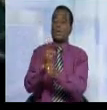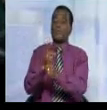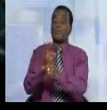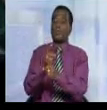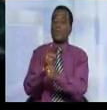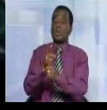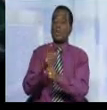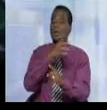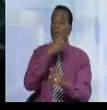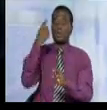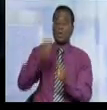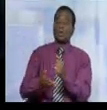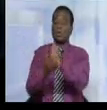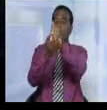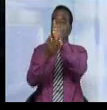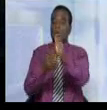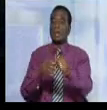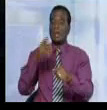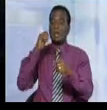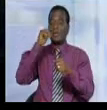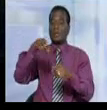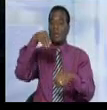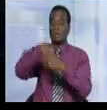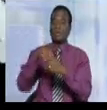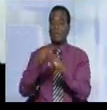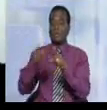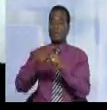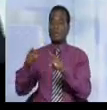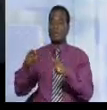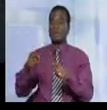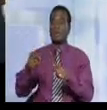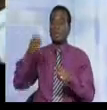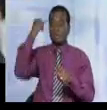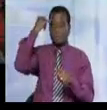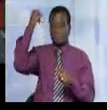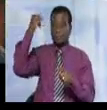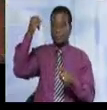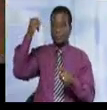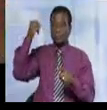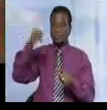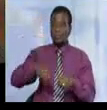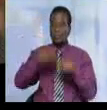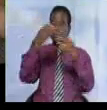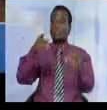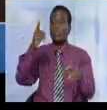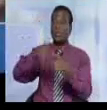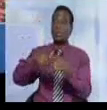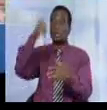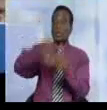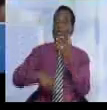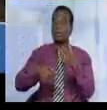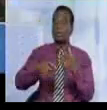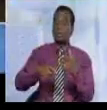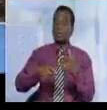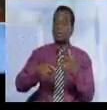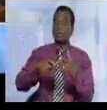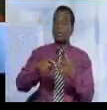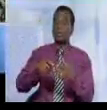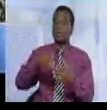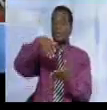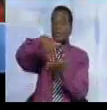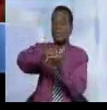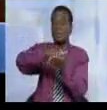microfinance sélectionnées pour accompagner les femmes dans leurs différentes initiatives. Le prêt est accordé à un taux d'intérêt relativement faible